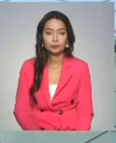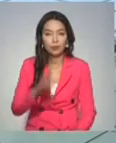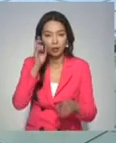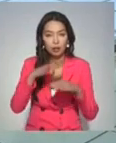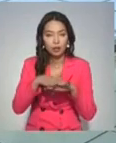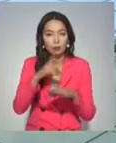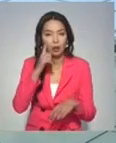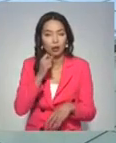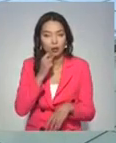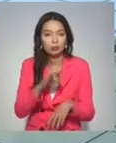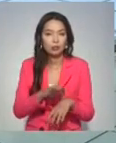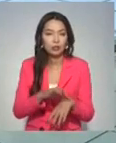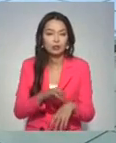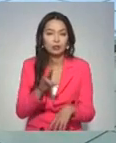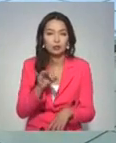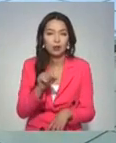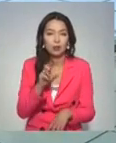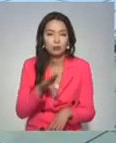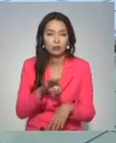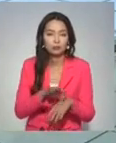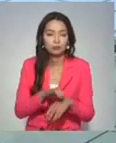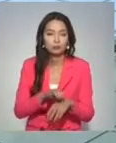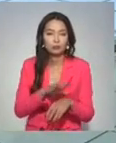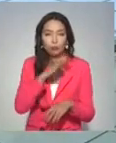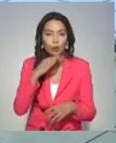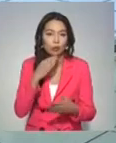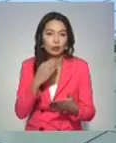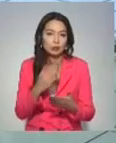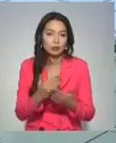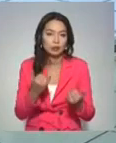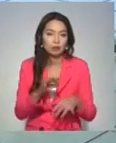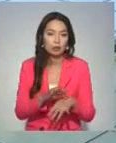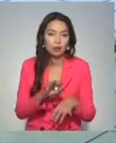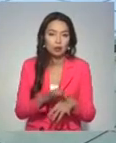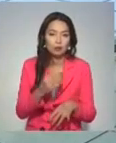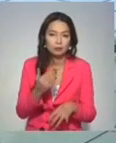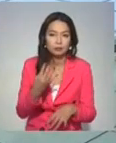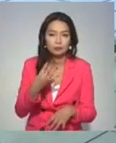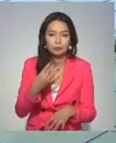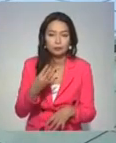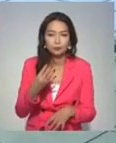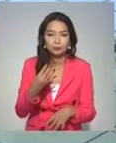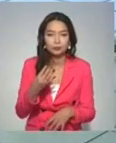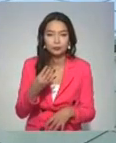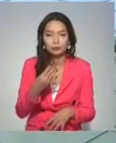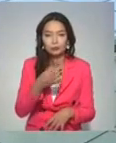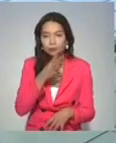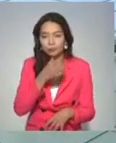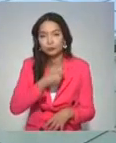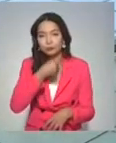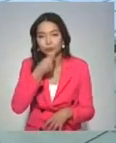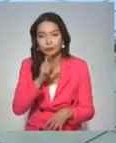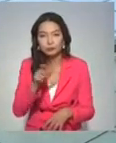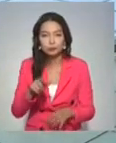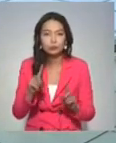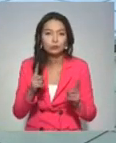Елімізде қант диабетіне шалдыққандар саны күрт өскен. Әсіресе бұл аурумен әлек болғандардың дені 40-тан асқан азаматтар. Бұлай жалғаса берсе ақыры